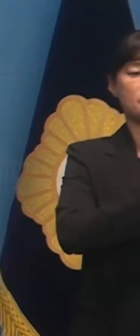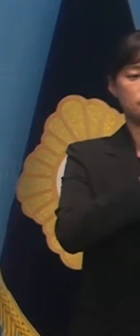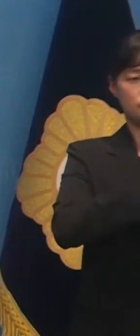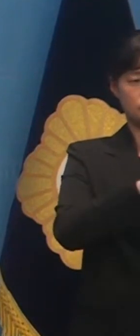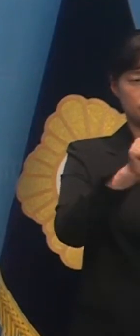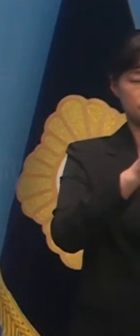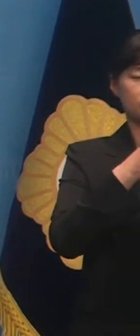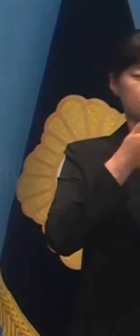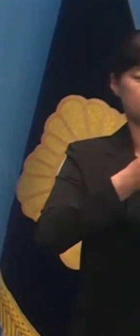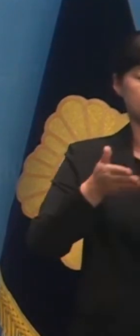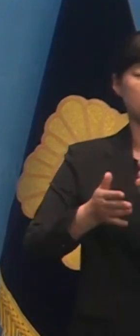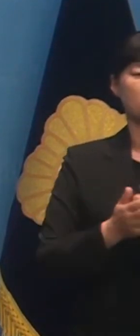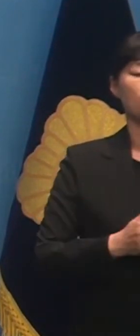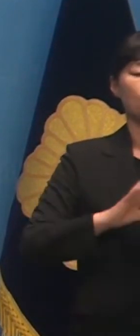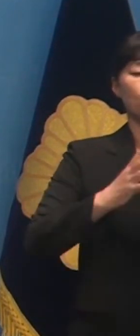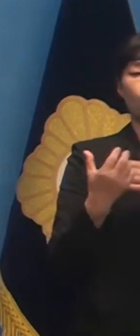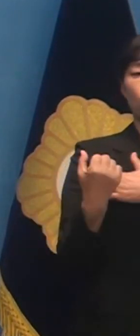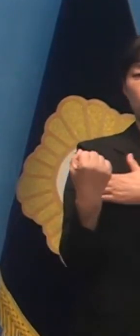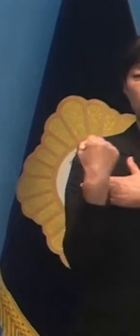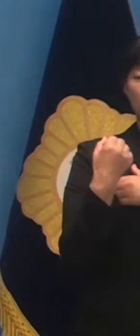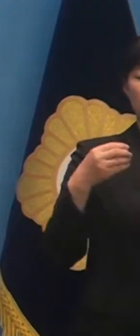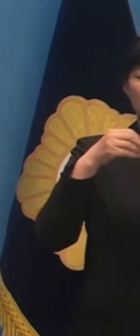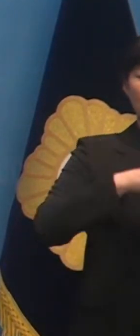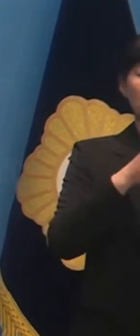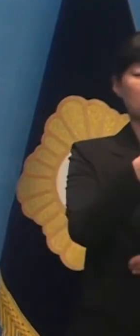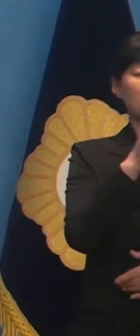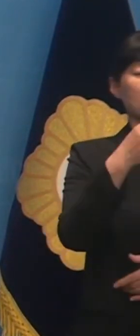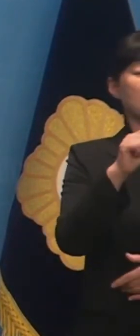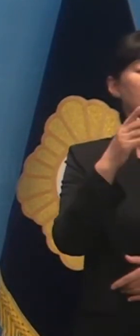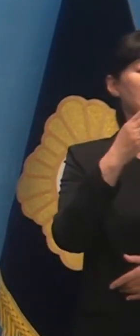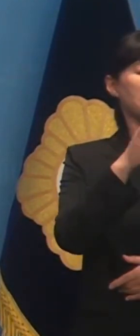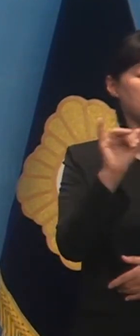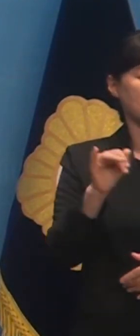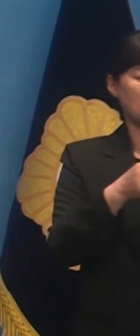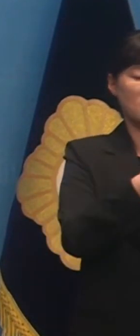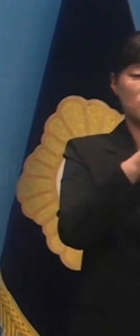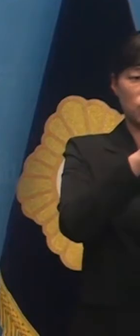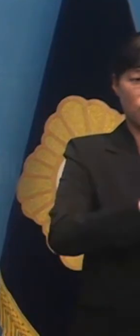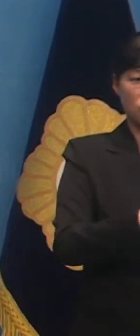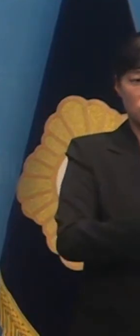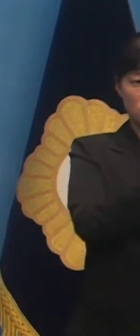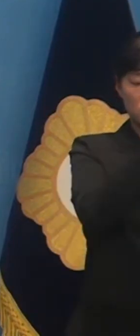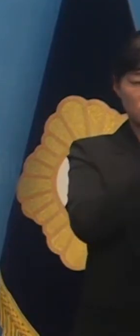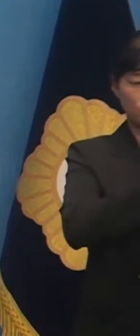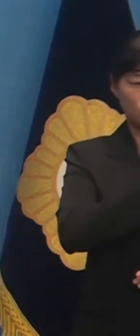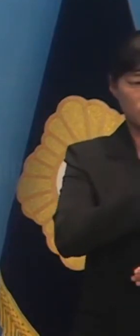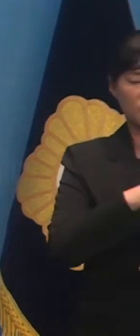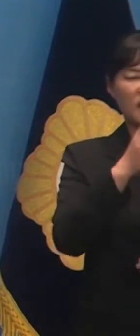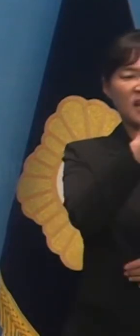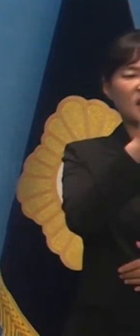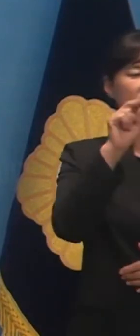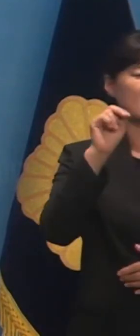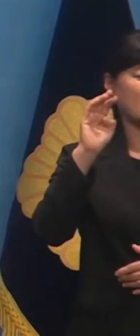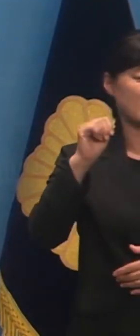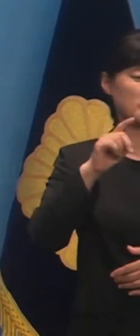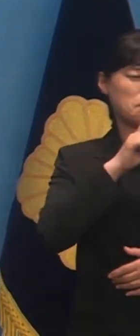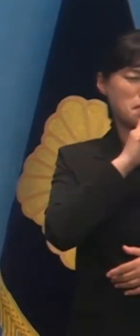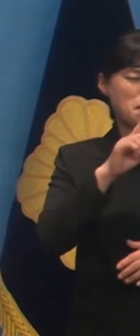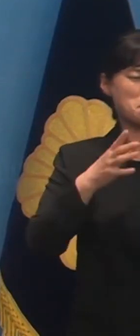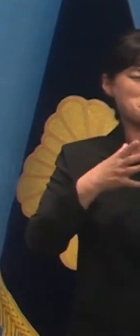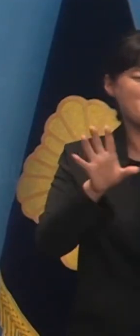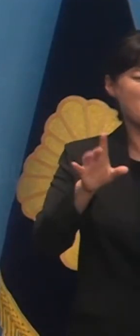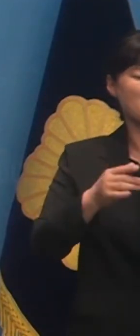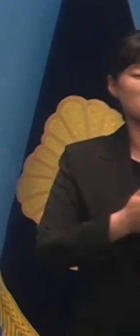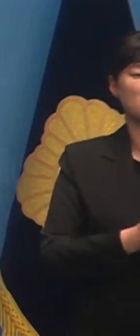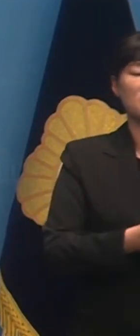큰 논란이 되고 있는 국민의힘 소속 이단비 인천시의원이 SNS에서 벌인 막말은 실언이 아닌